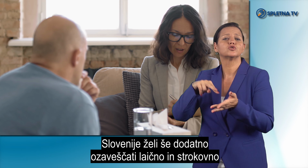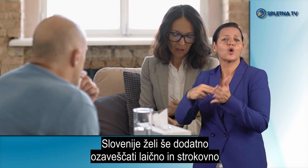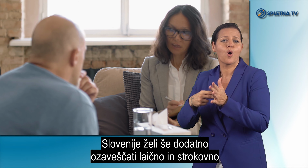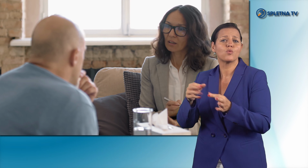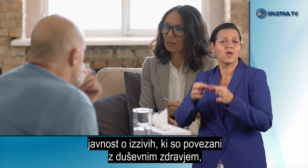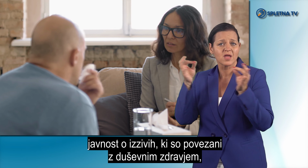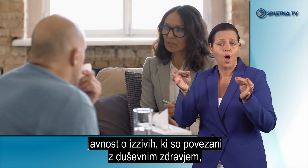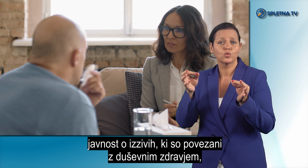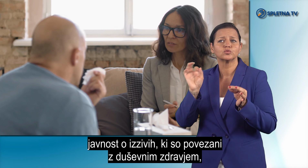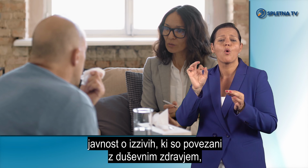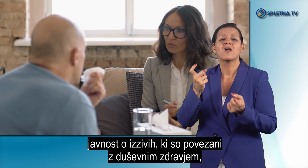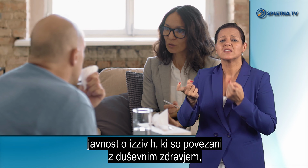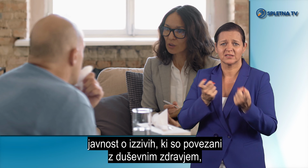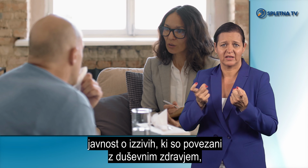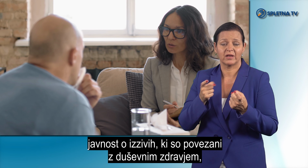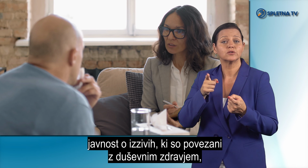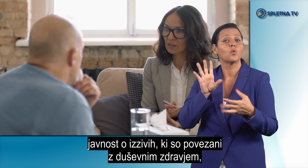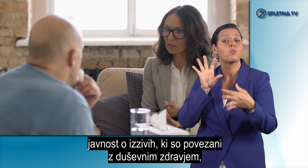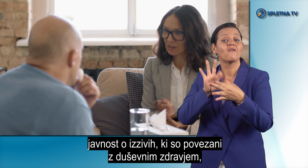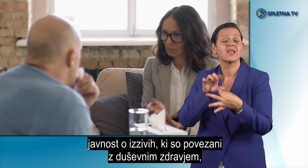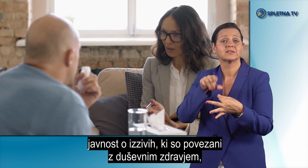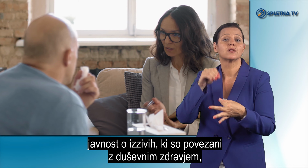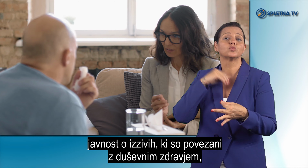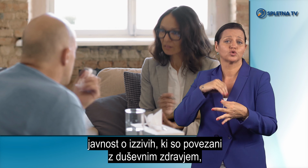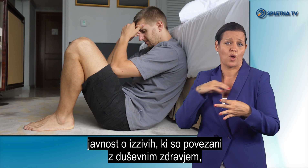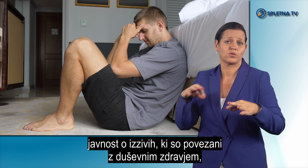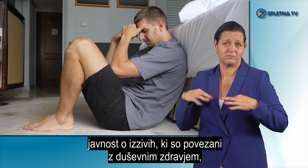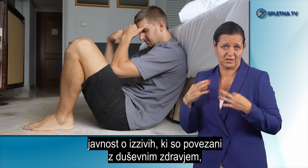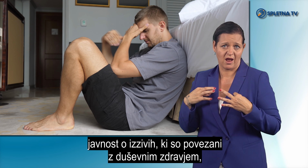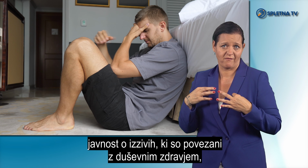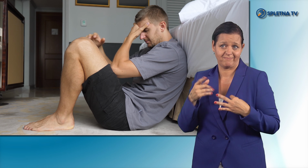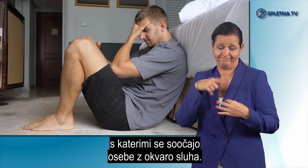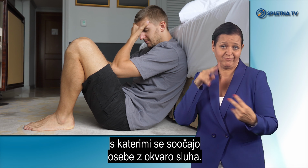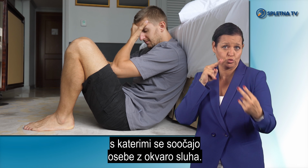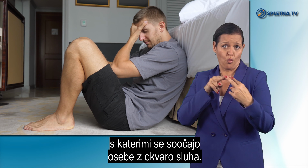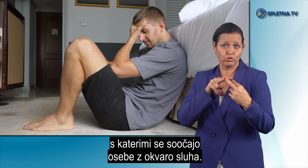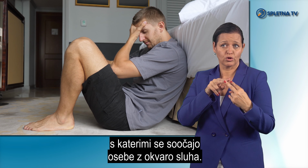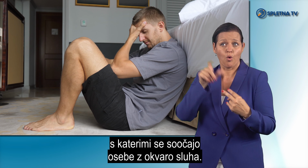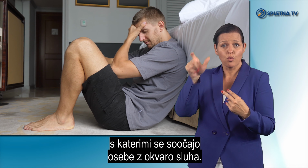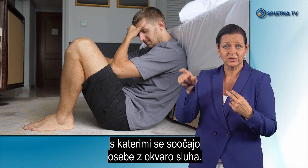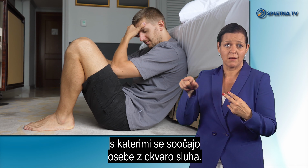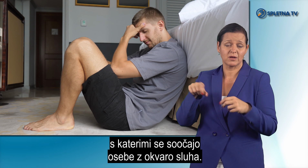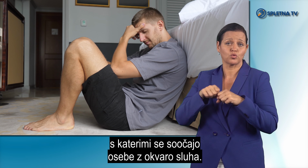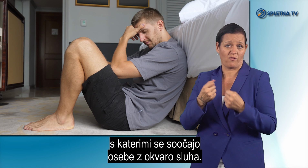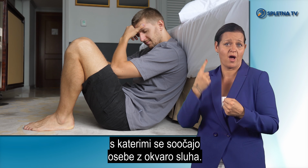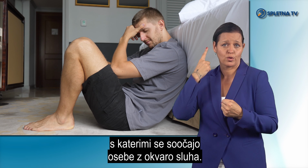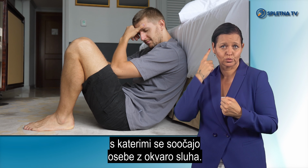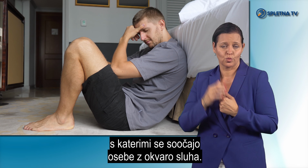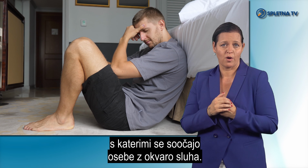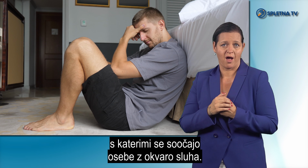izzivih, ki so povezani z duševnim zdravjem, s katerimi se soočajo osebe z okvaro sluha.